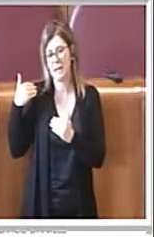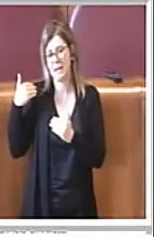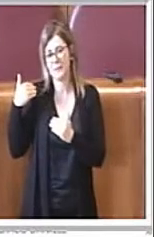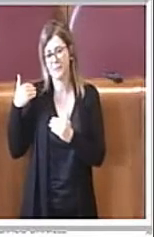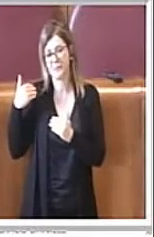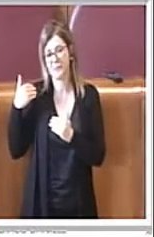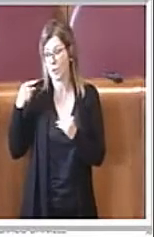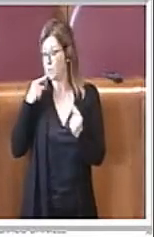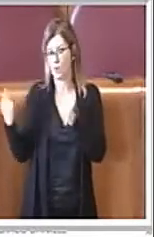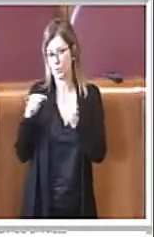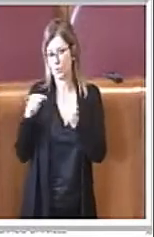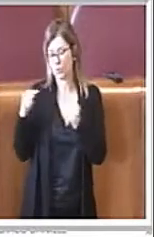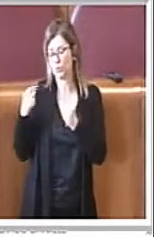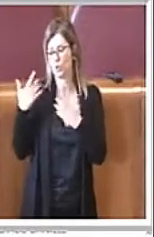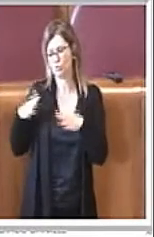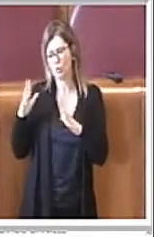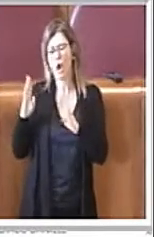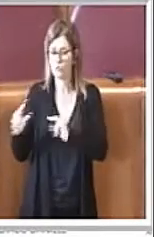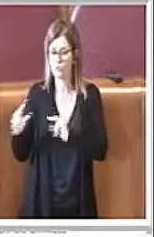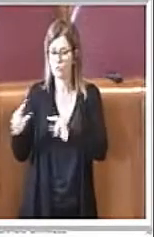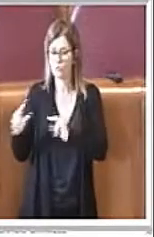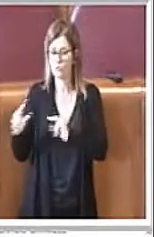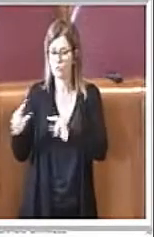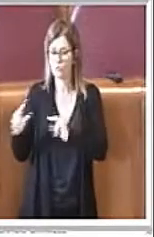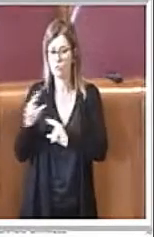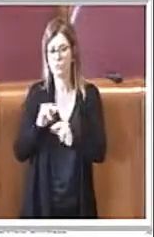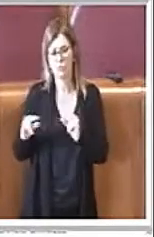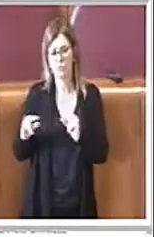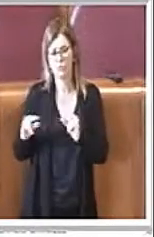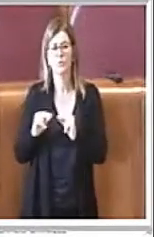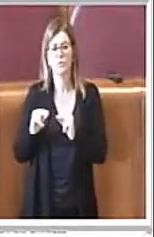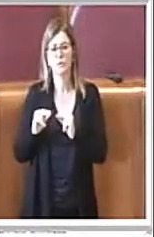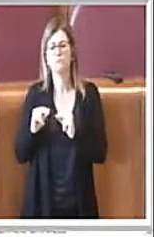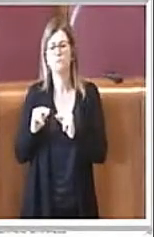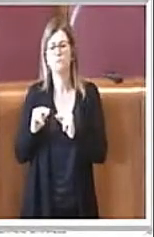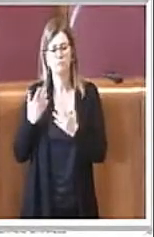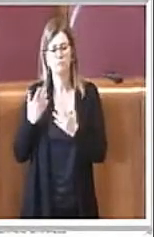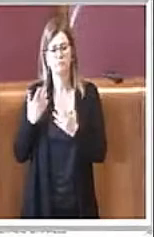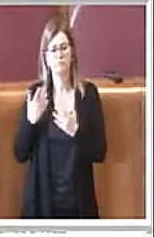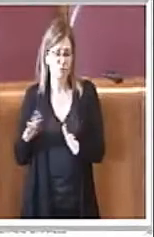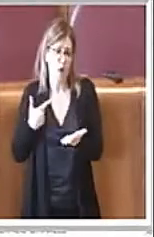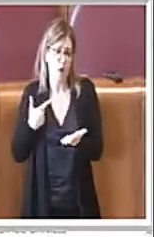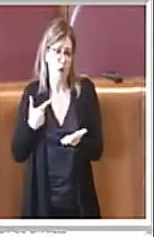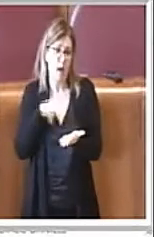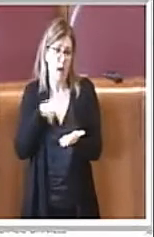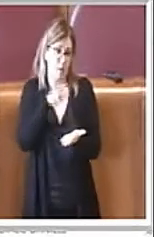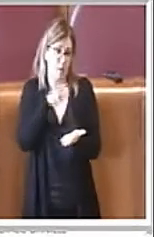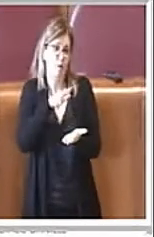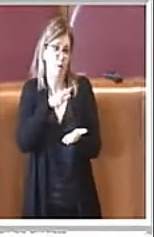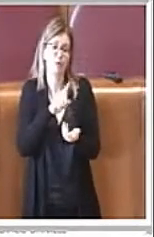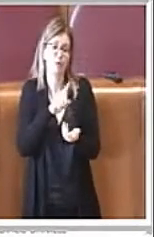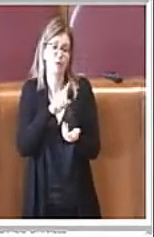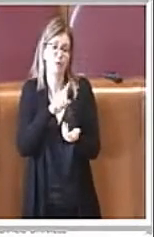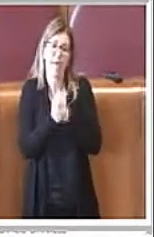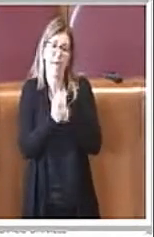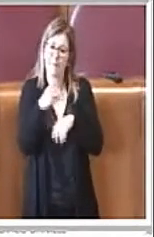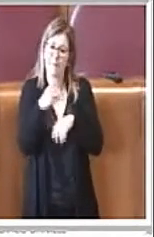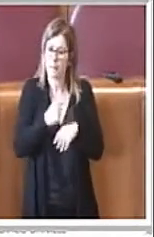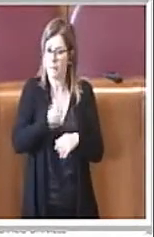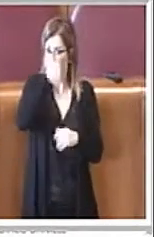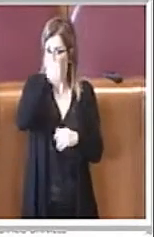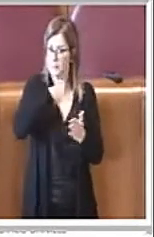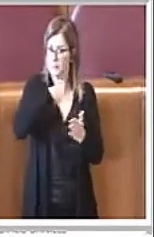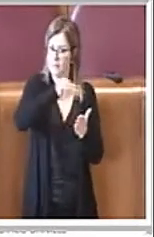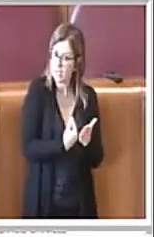durante la discussione, al netto del fatto che abbiamo anche approvato un emendamento, mia prima firma,